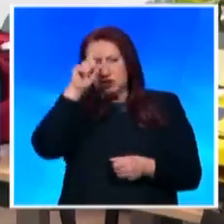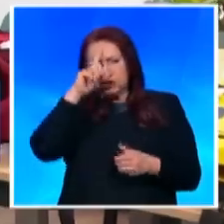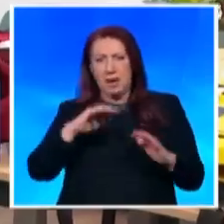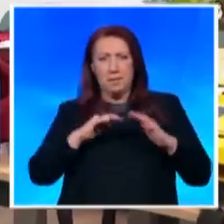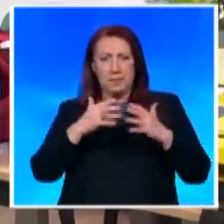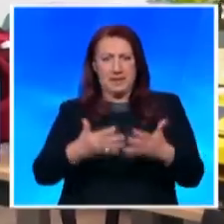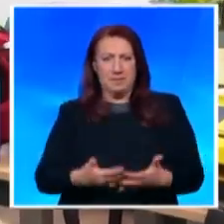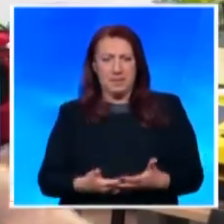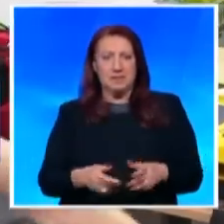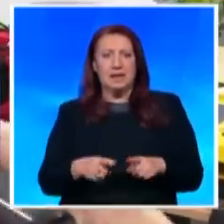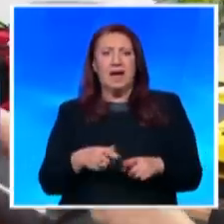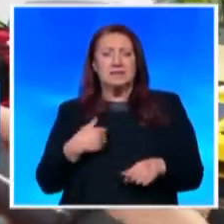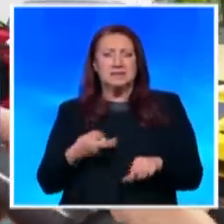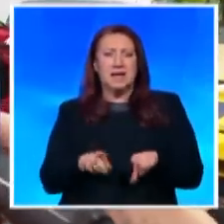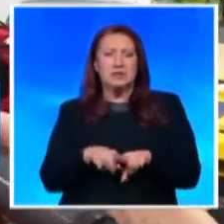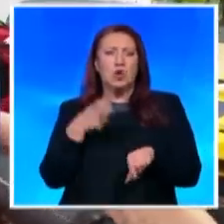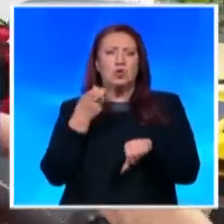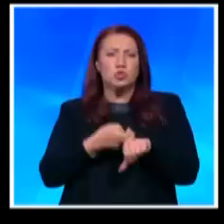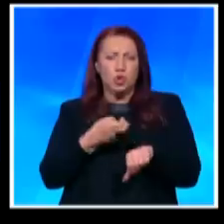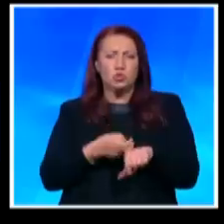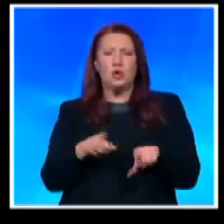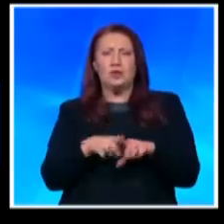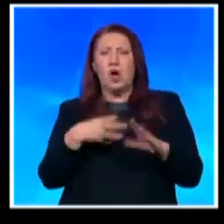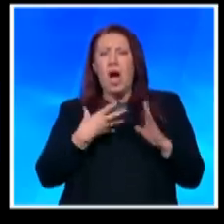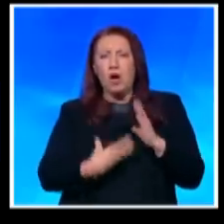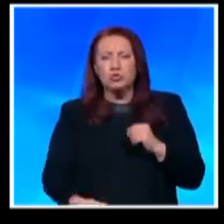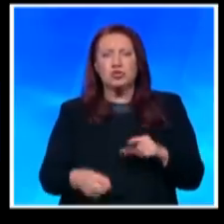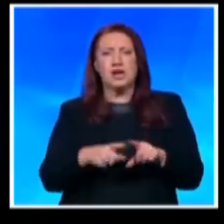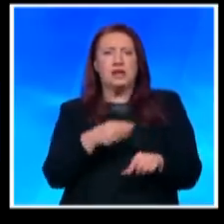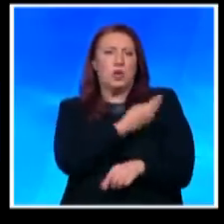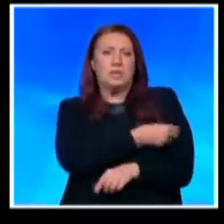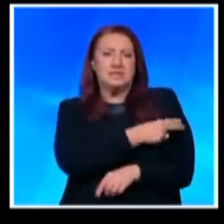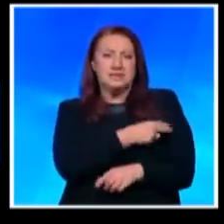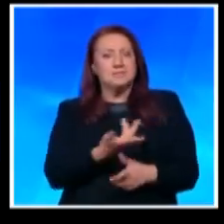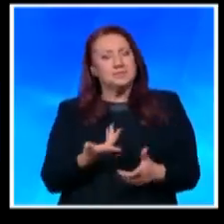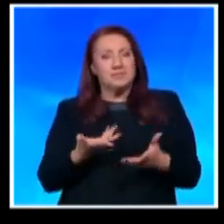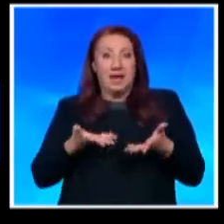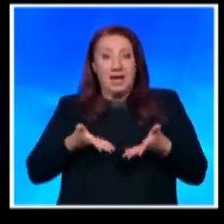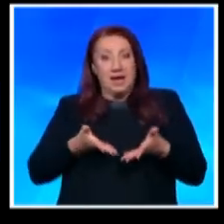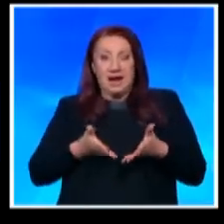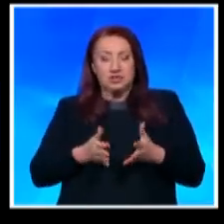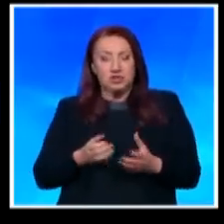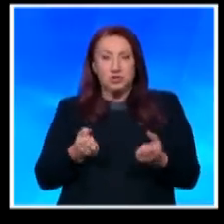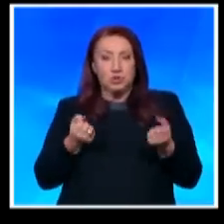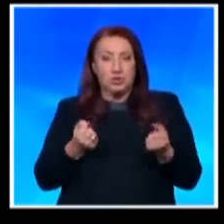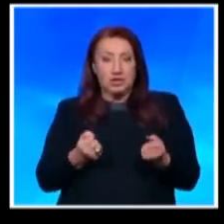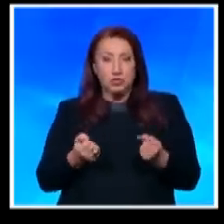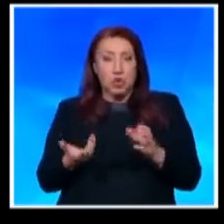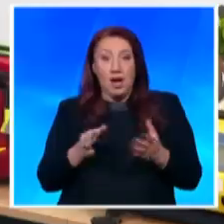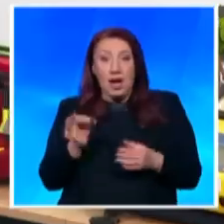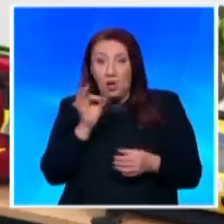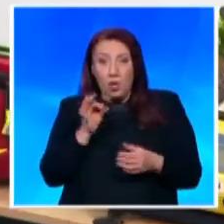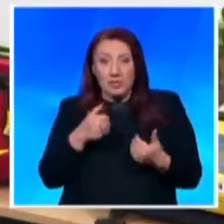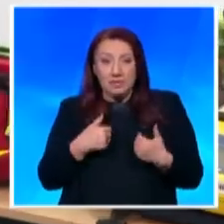съм доктор, акушерка, сестра, неонатолог и каквото се сетите, нали? Раждането протече малко по-тежко. Ако ви нямаше вас на